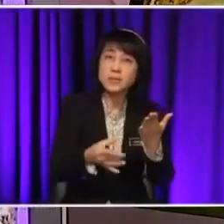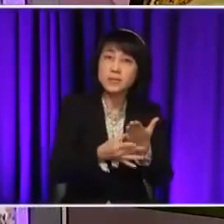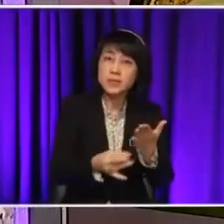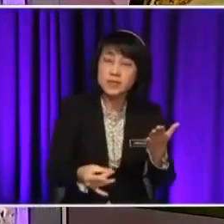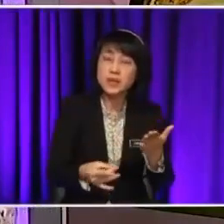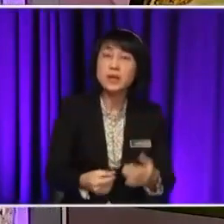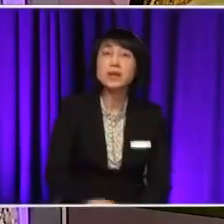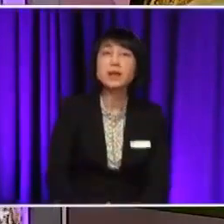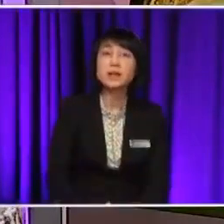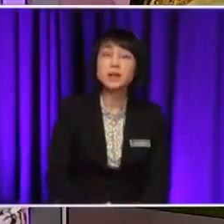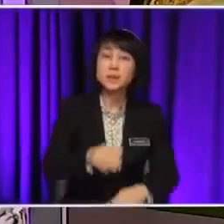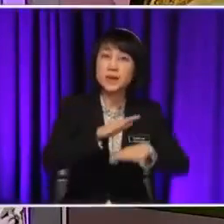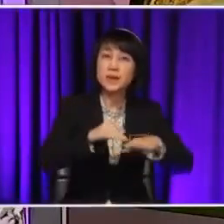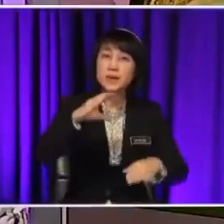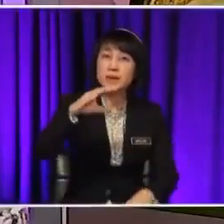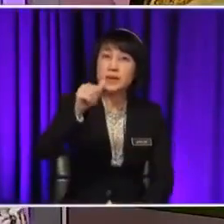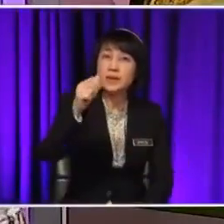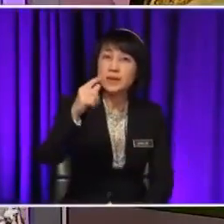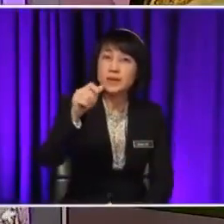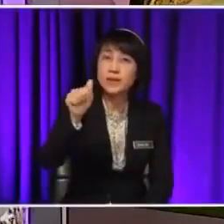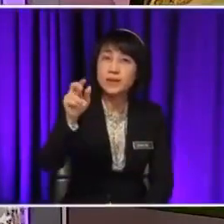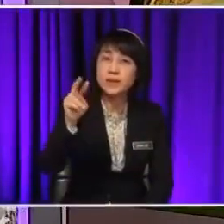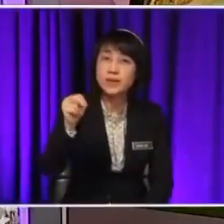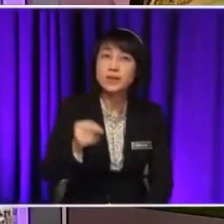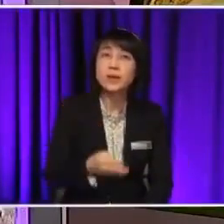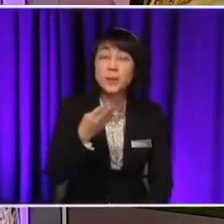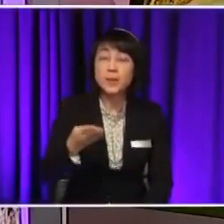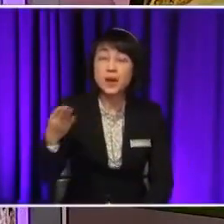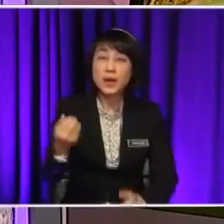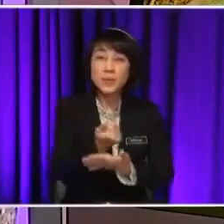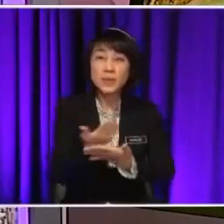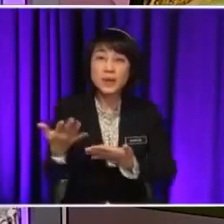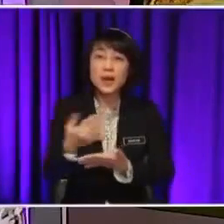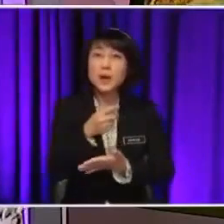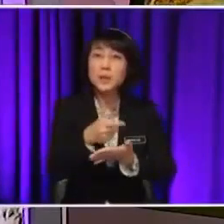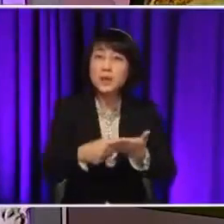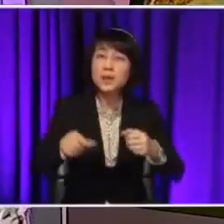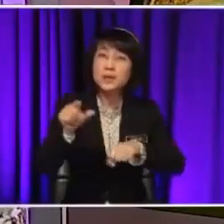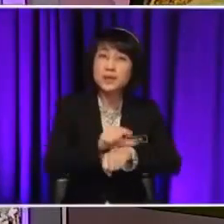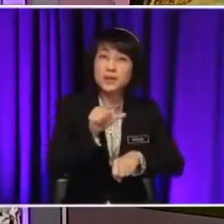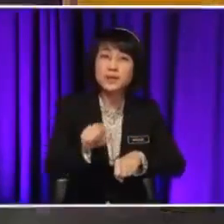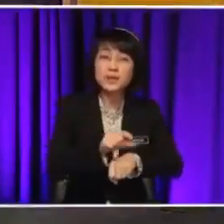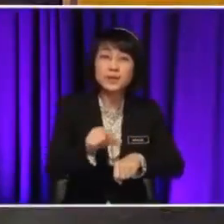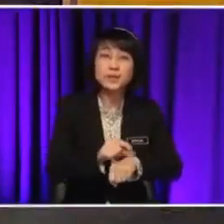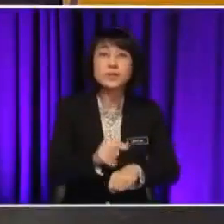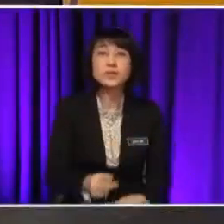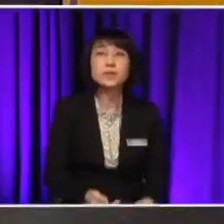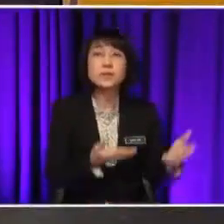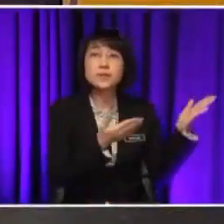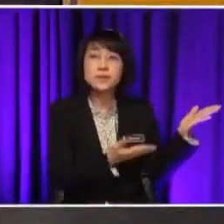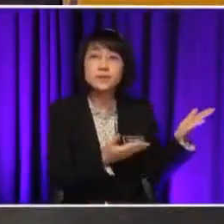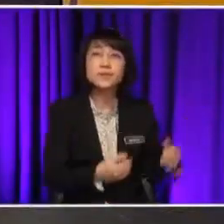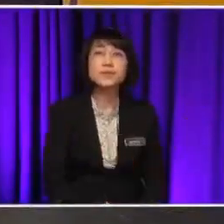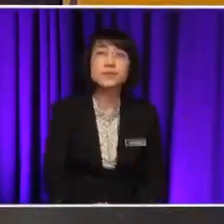catan. Okey, yang membezakan antara lukisan dan catan adalah bahan media apa yang digunakan. Kalau dalam studio ni pun, okey, di sebelah cikgu ni adalah